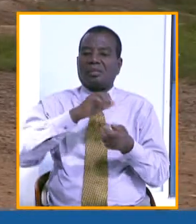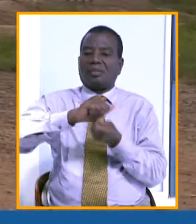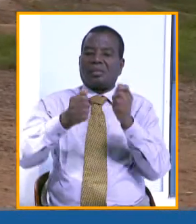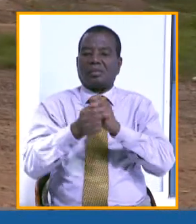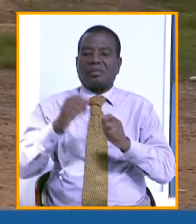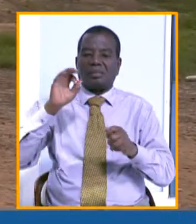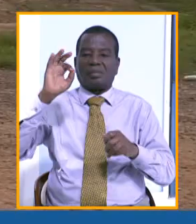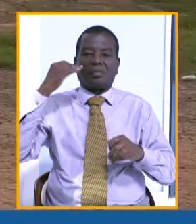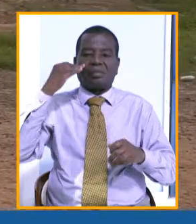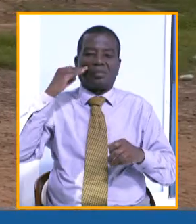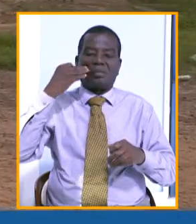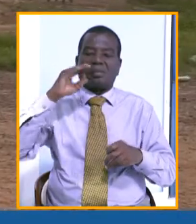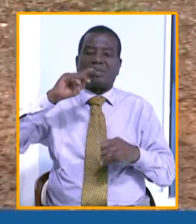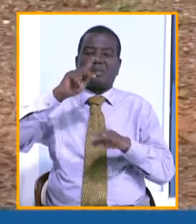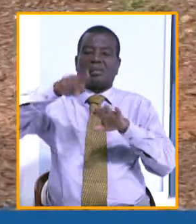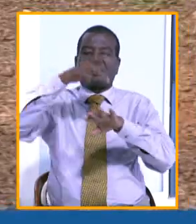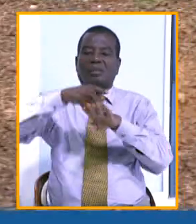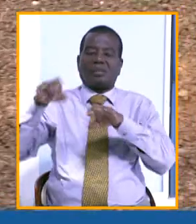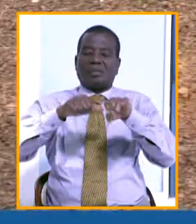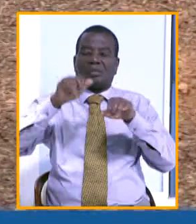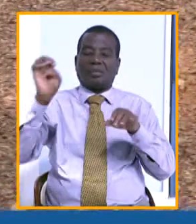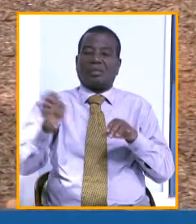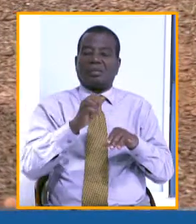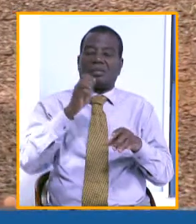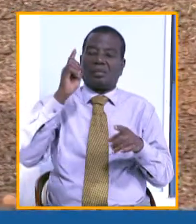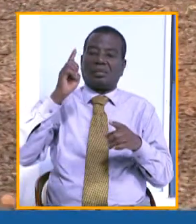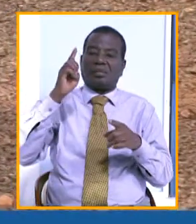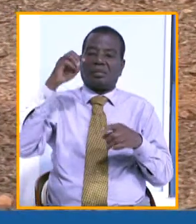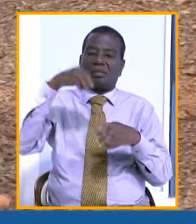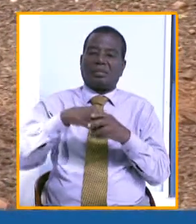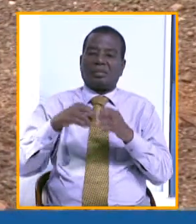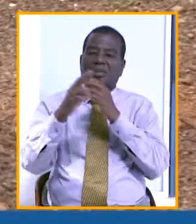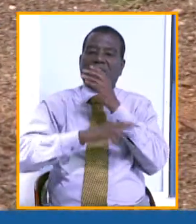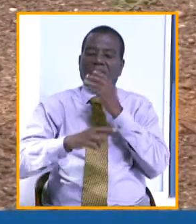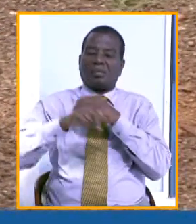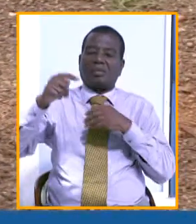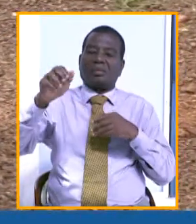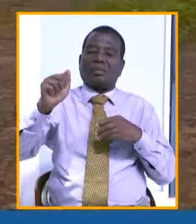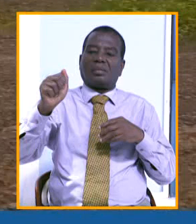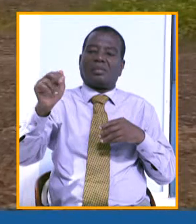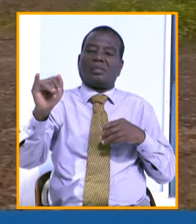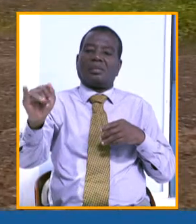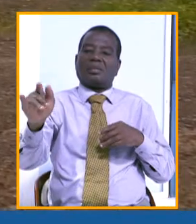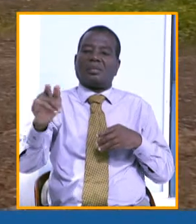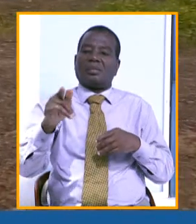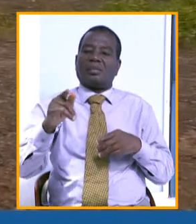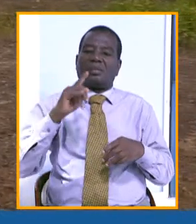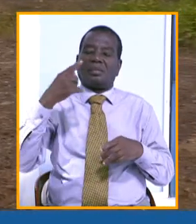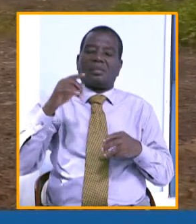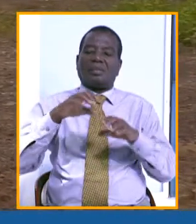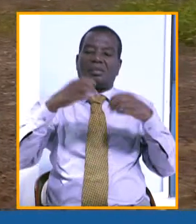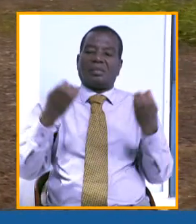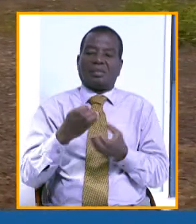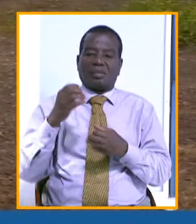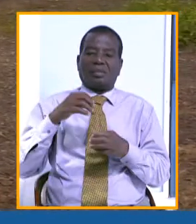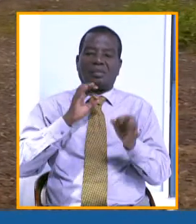des fruits de macorée leur principale activité. Azaï Pobli, toujours dans la région de Taï, l'une de ces coopératives nous situe sur les